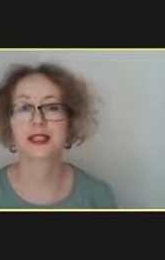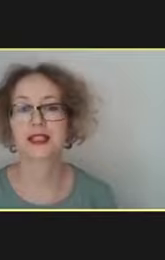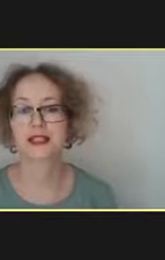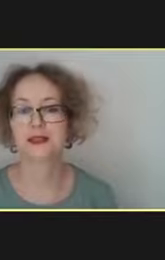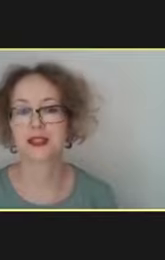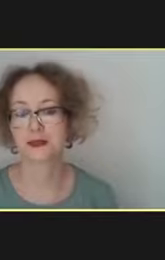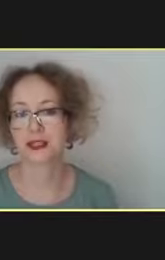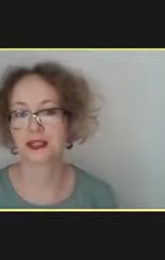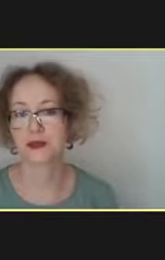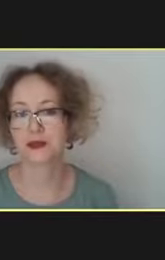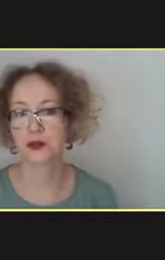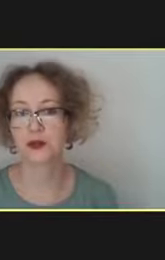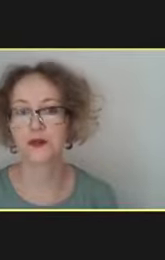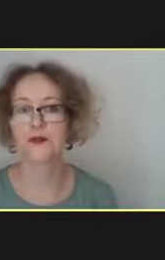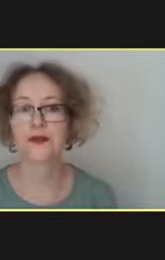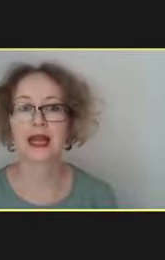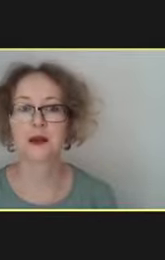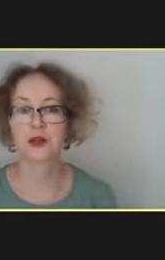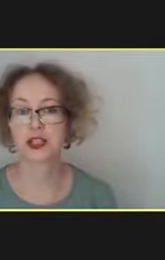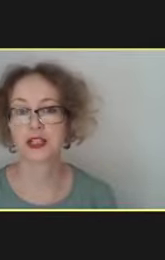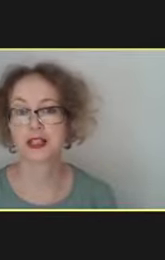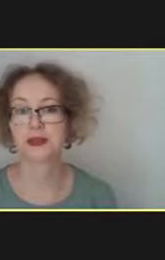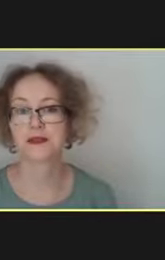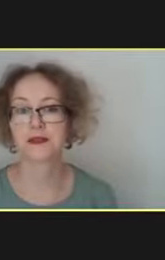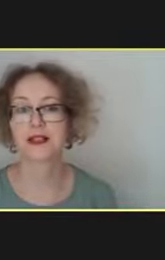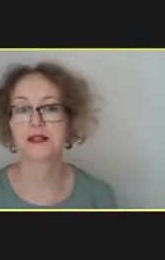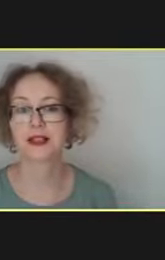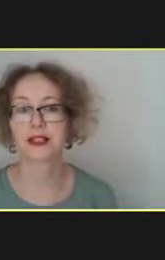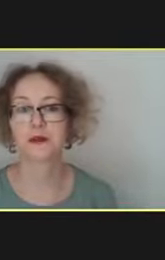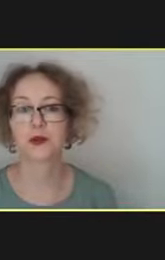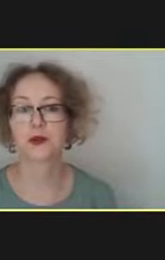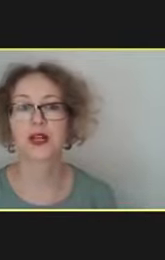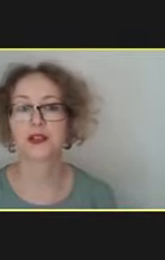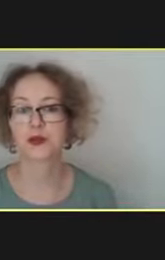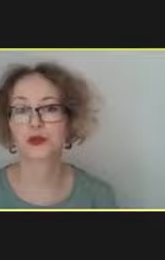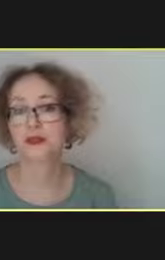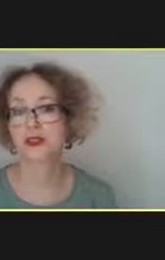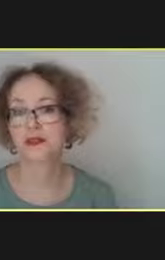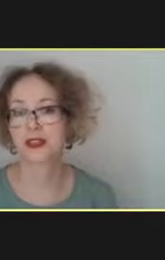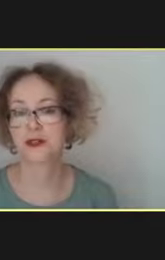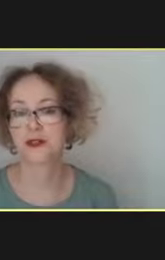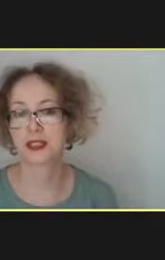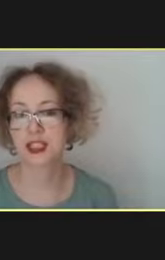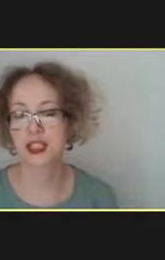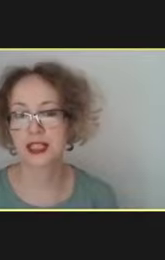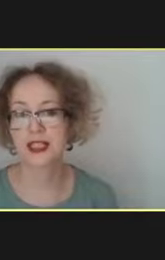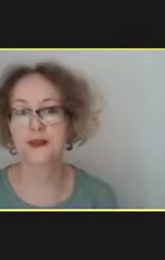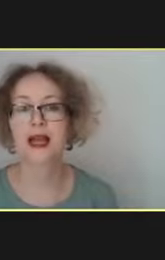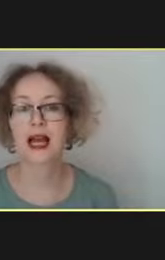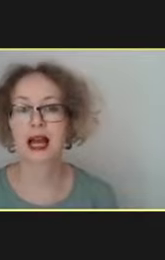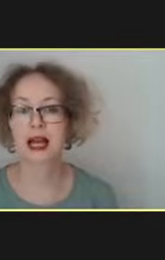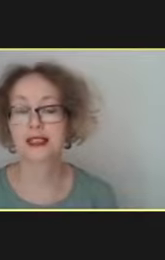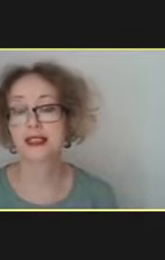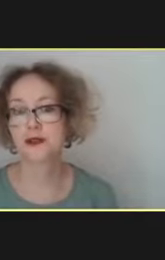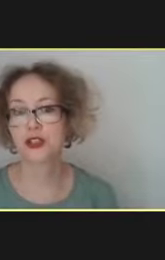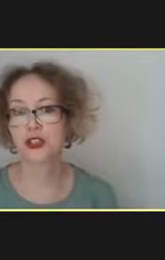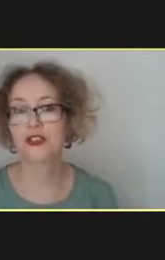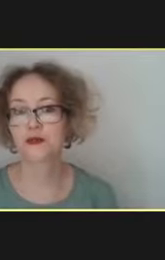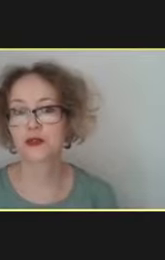Германии 15-18 веков. В прошлый раз мы с вами говорили про искусство Северного Возрождения,